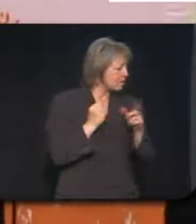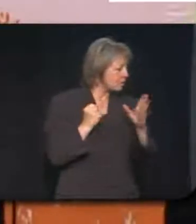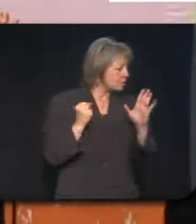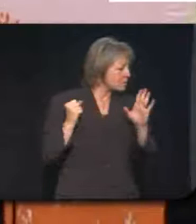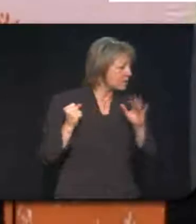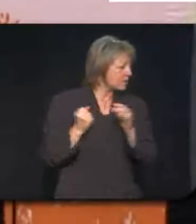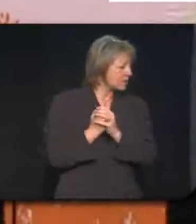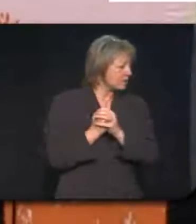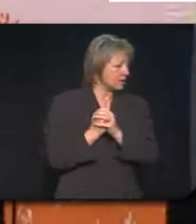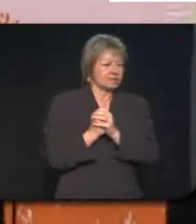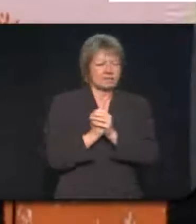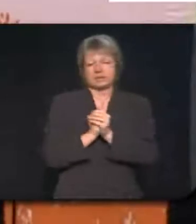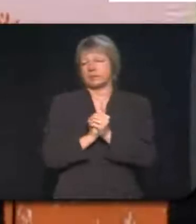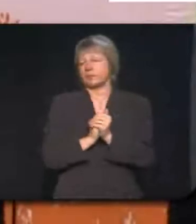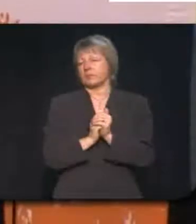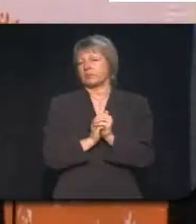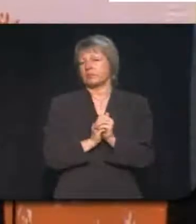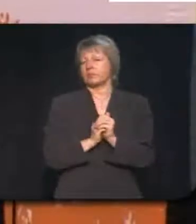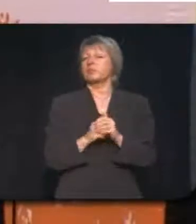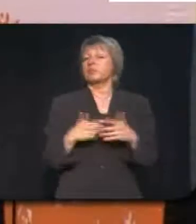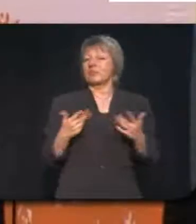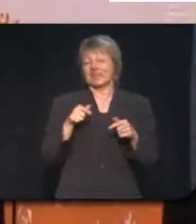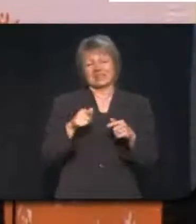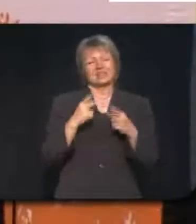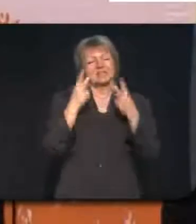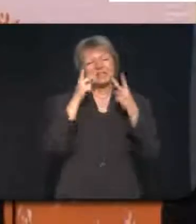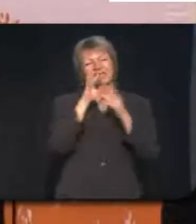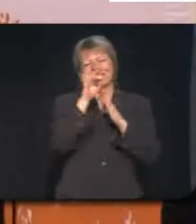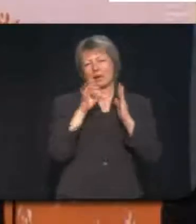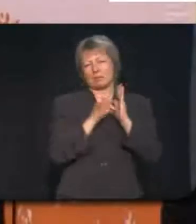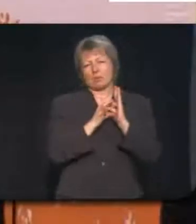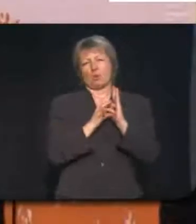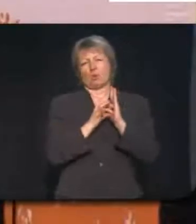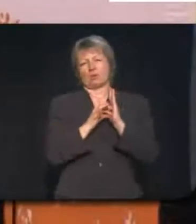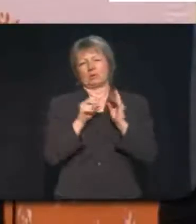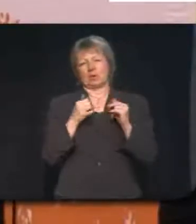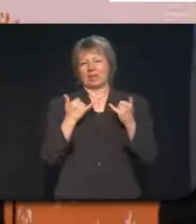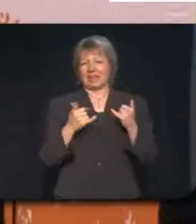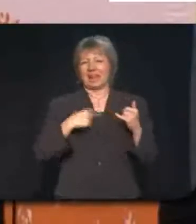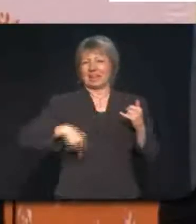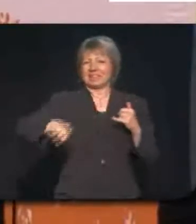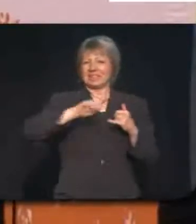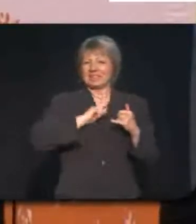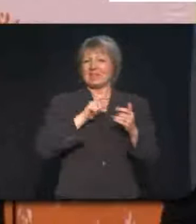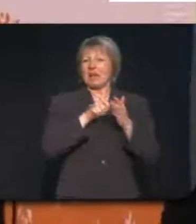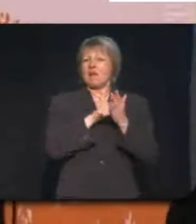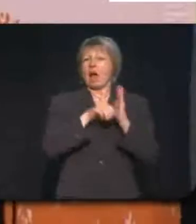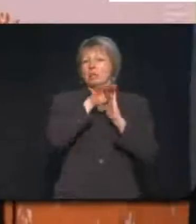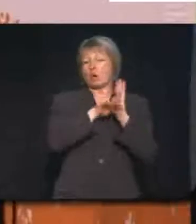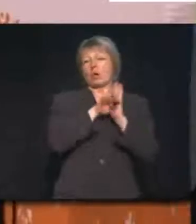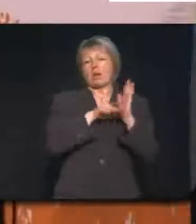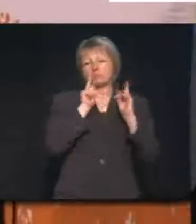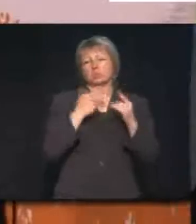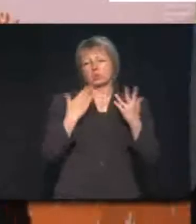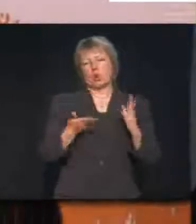demokratisch sein muss das ist ein ganz ganz zwingender Punkt und den sollten wir auch jetzt im Wahlkampf vertreten danke